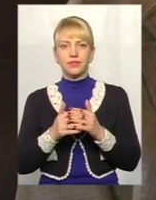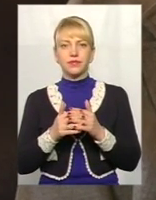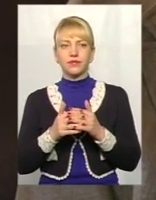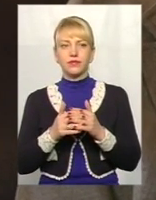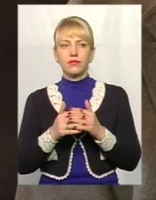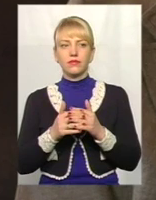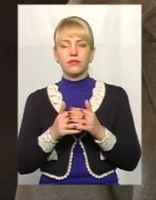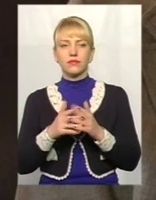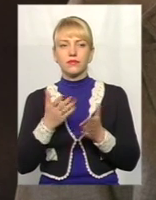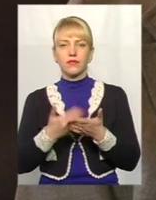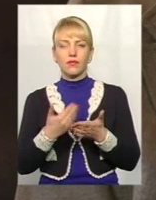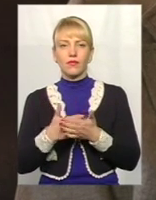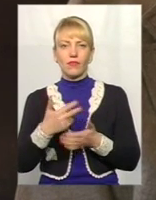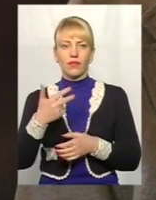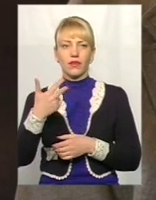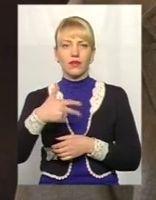где-то около